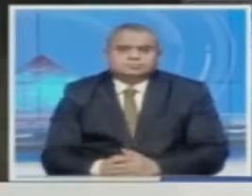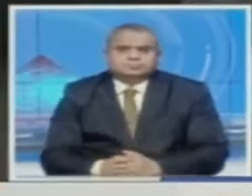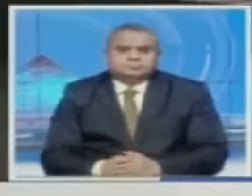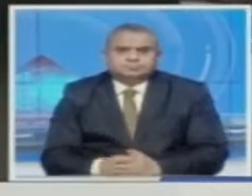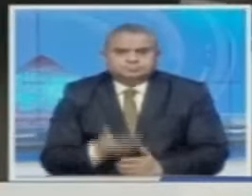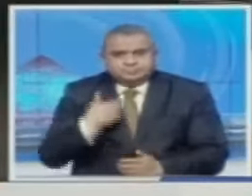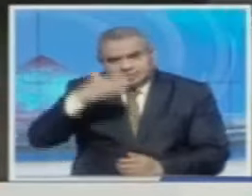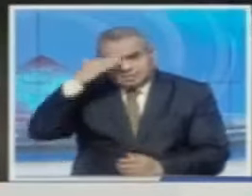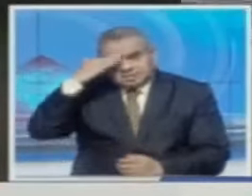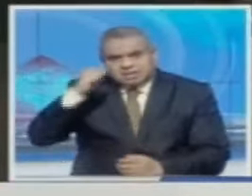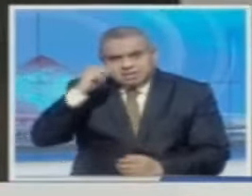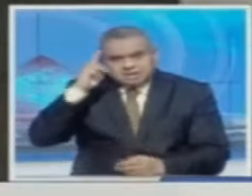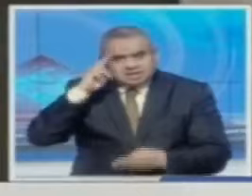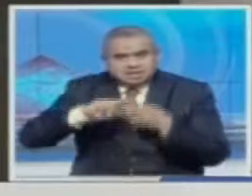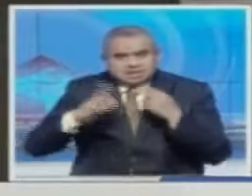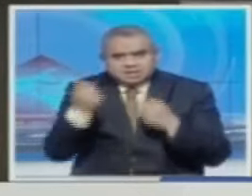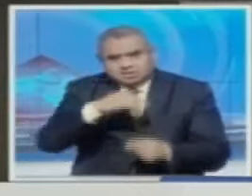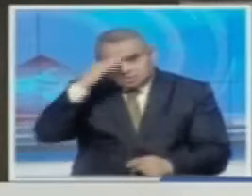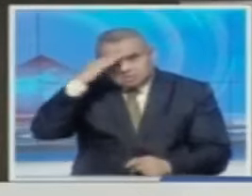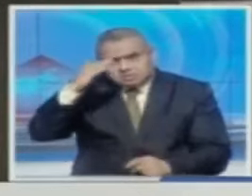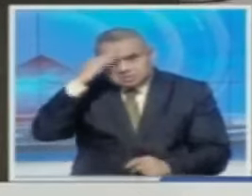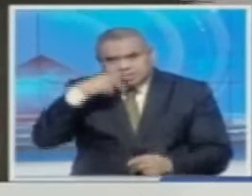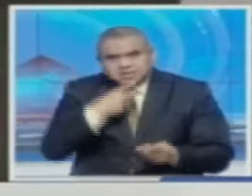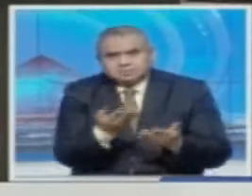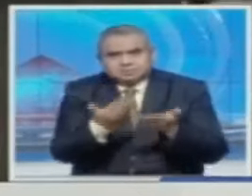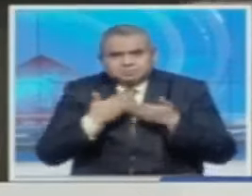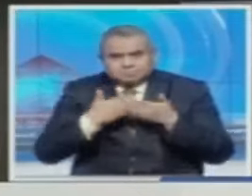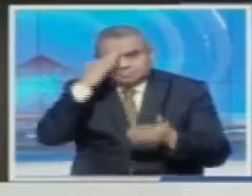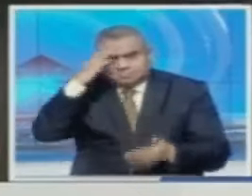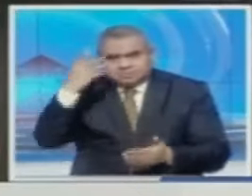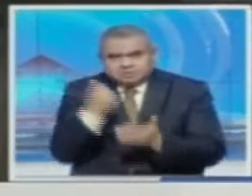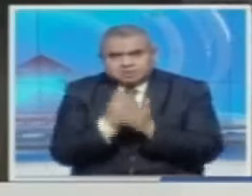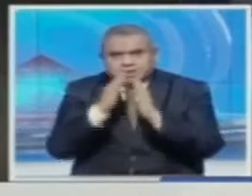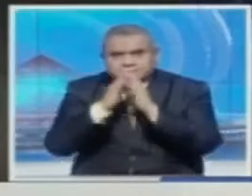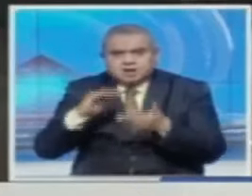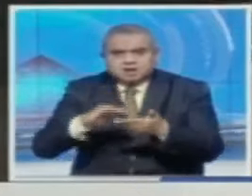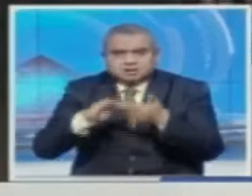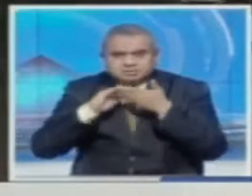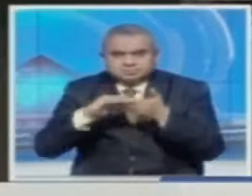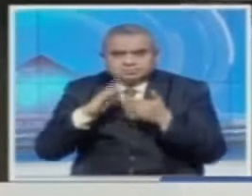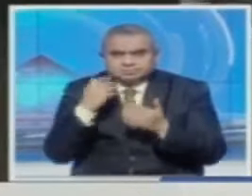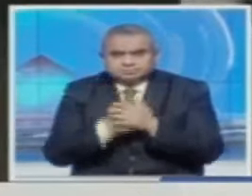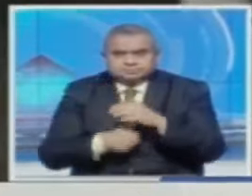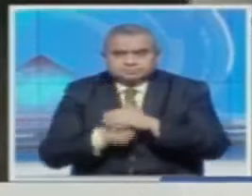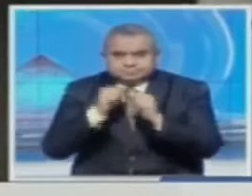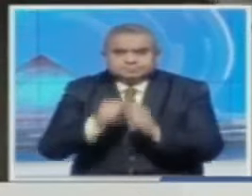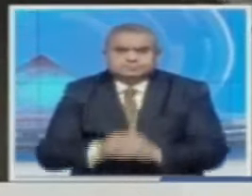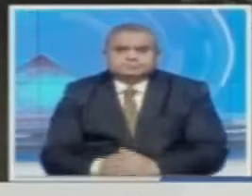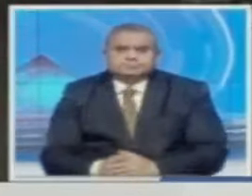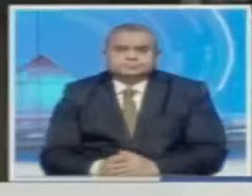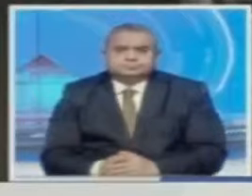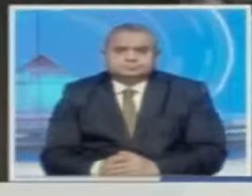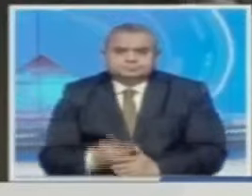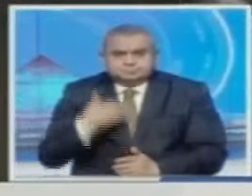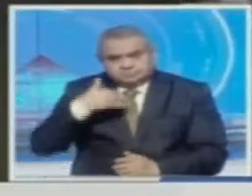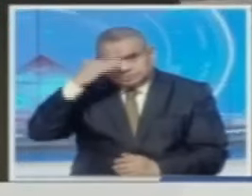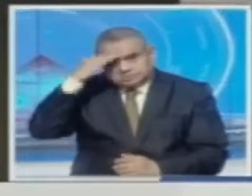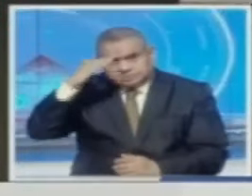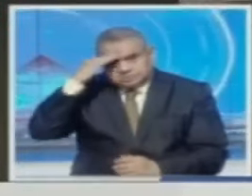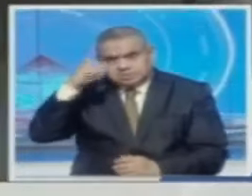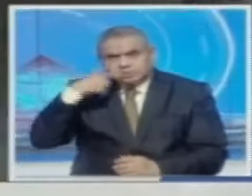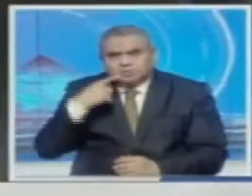السلامة. هلا رجالة، هلا اخوتنا المصريين جايين لأهلنا في دارنا. حيا الله حيا الله سيسي،